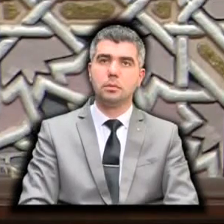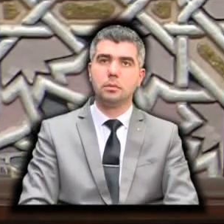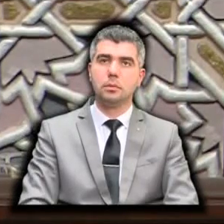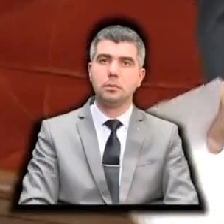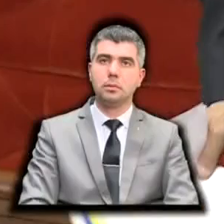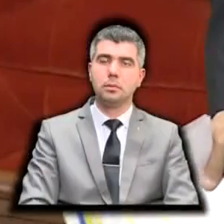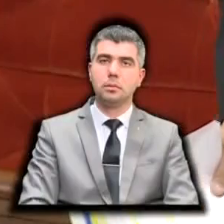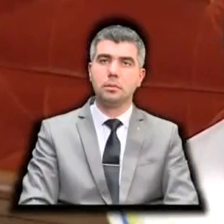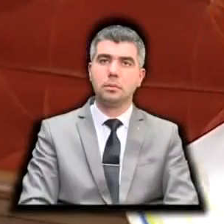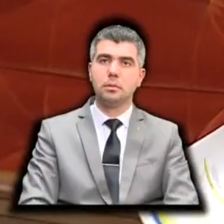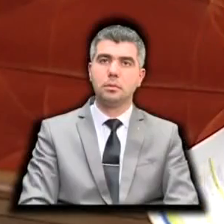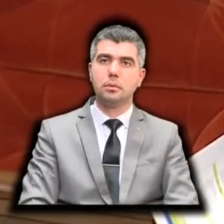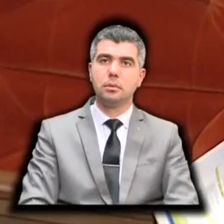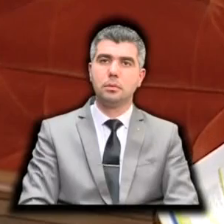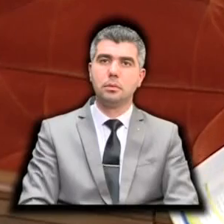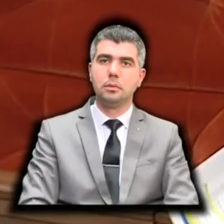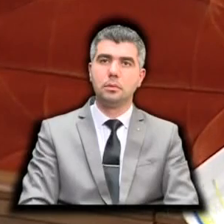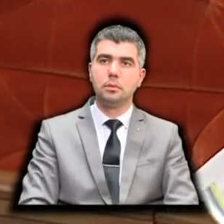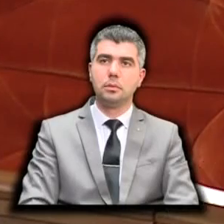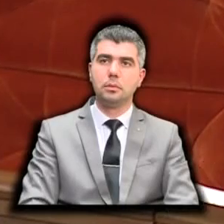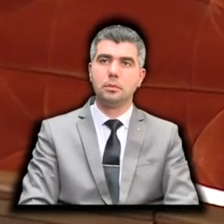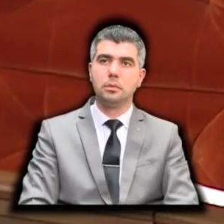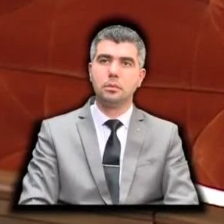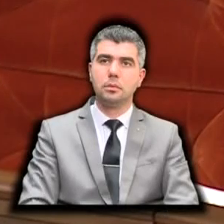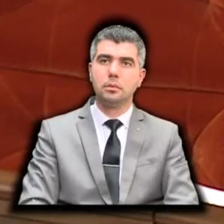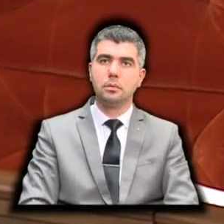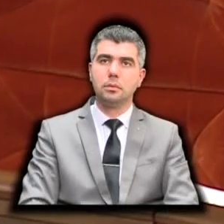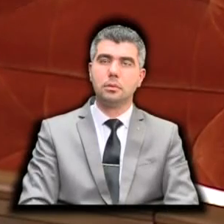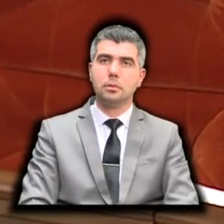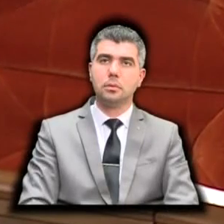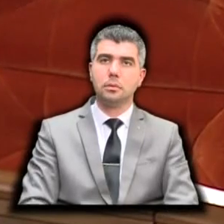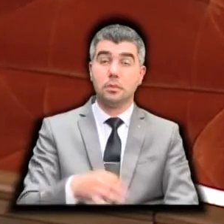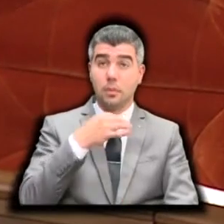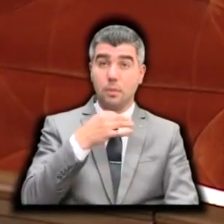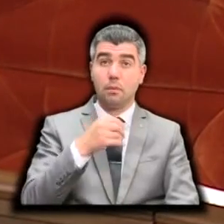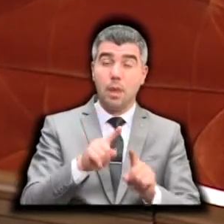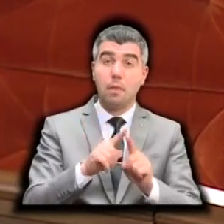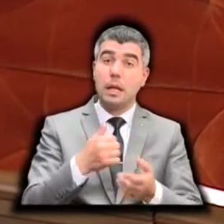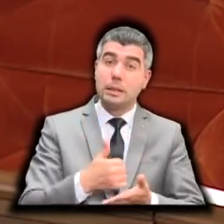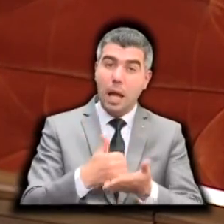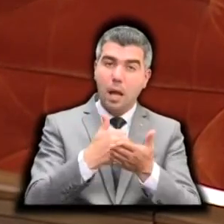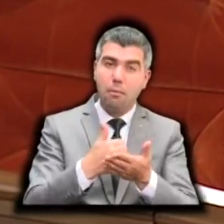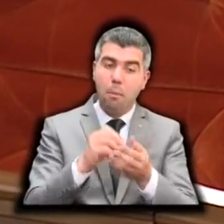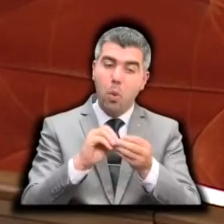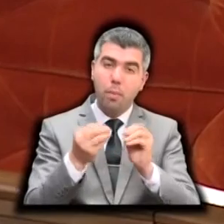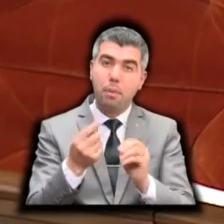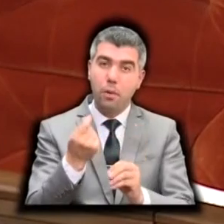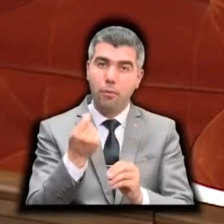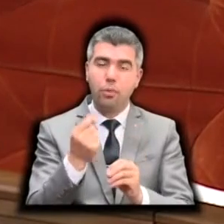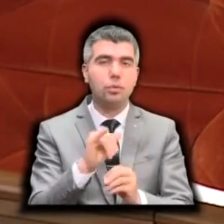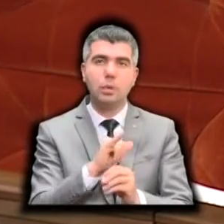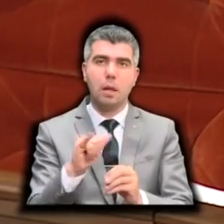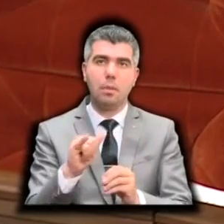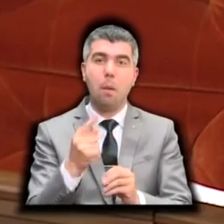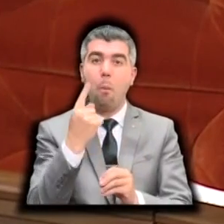لا تفضل، عطيناك الوقت ديالك، تفضل. تنقول ان الدعم ماشي مشكل الفلوس،